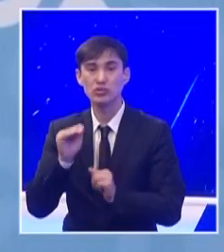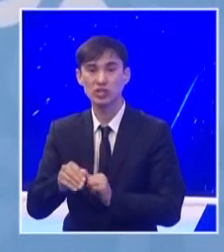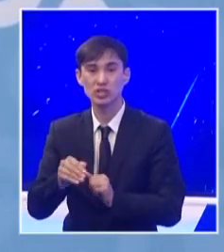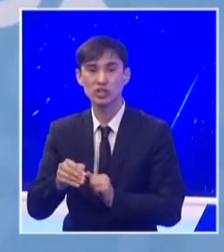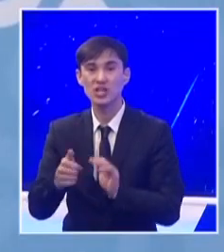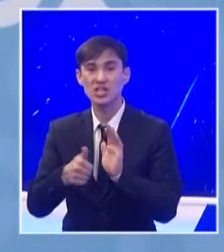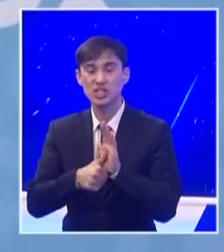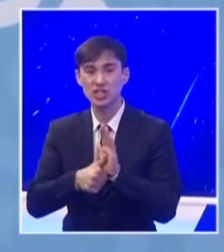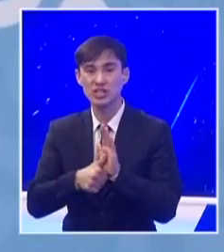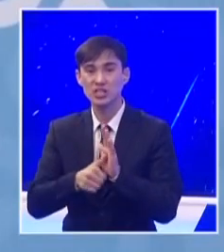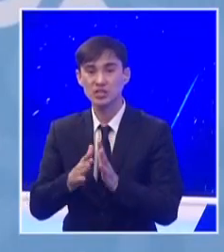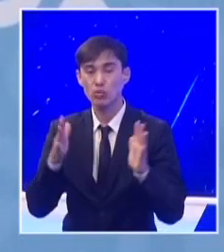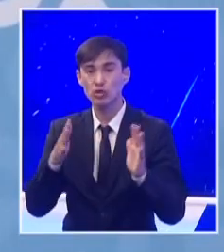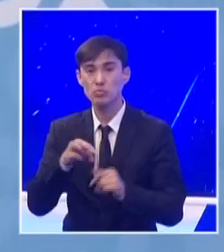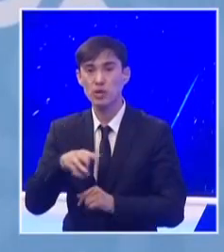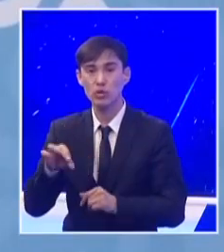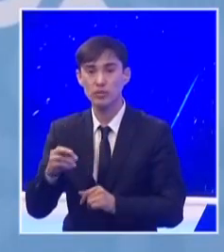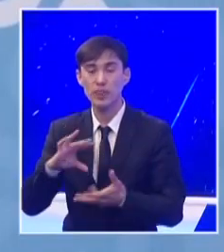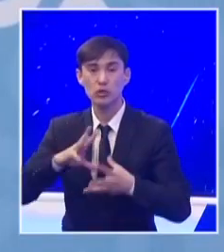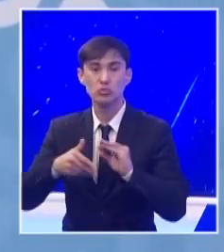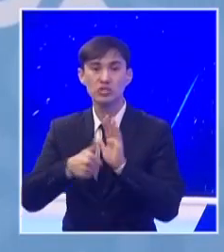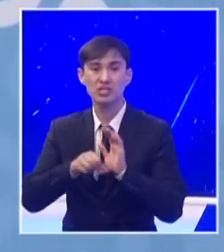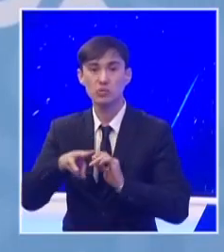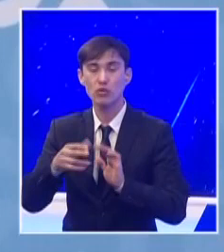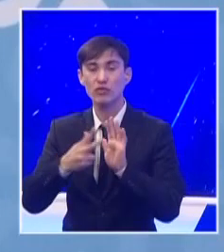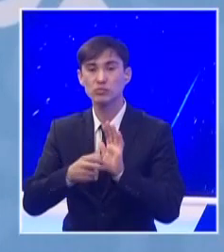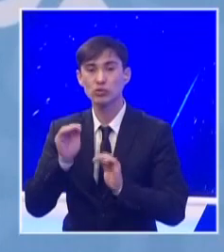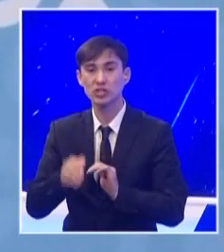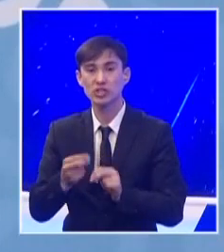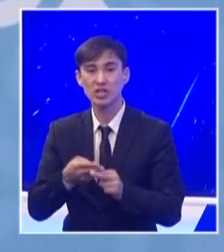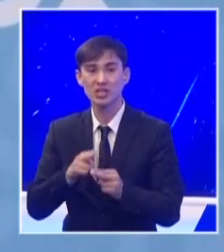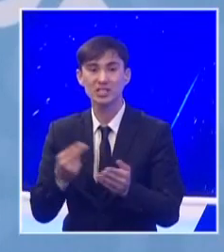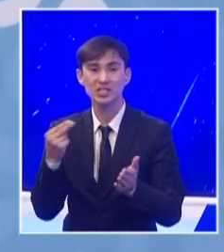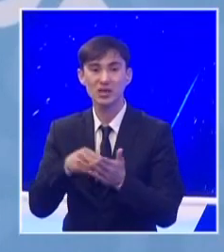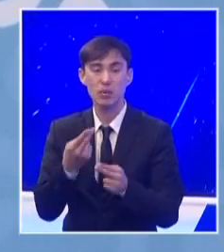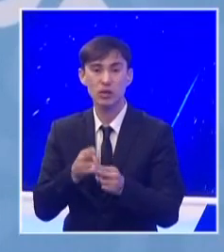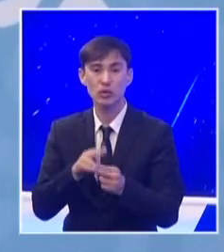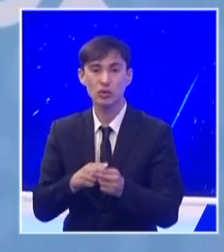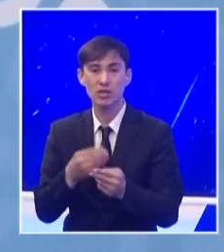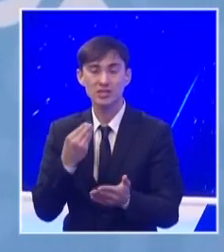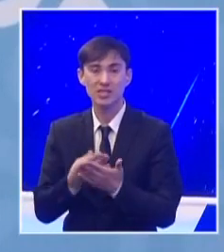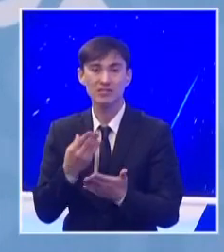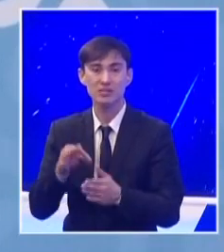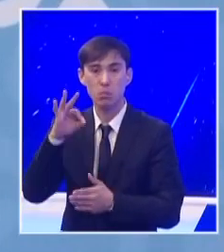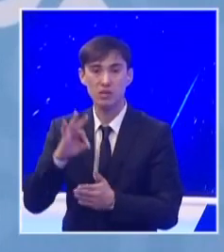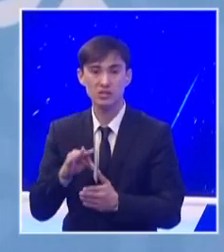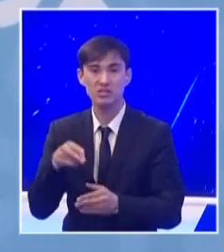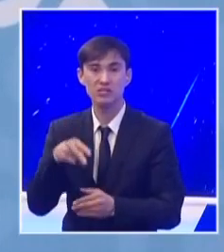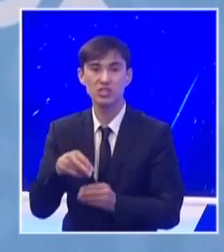в 6 с лишним миллионов. Однако сумма 6 800 000 – это цена, по которой оценивался процент еще